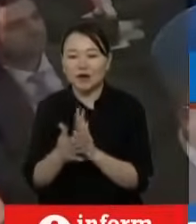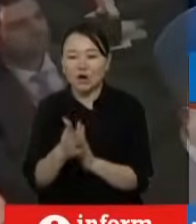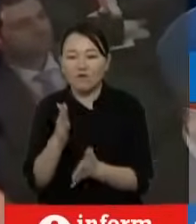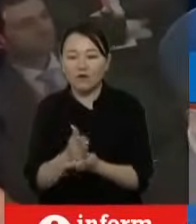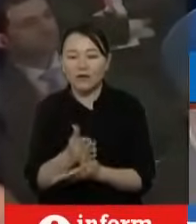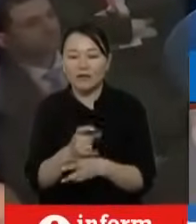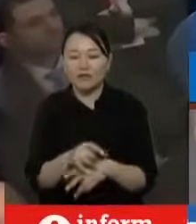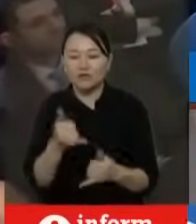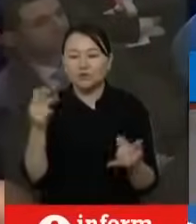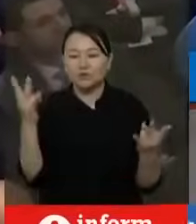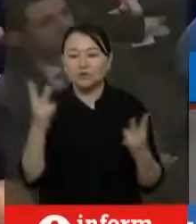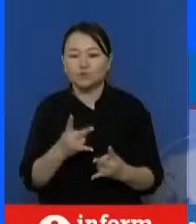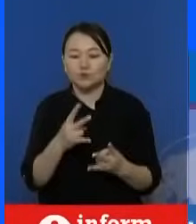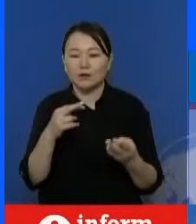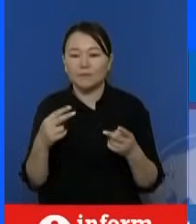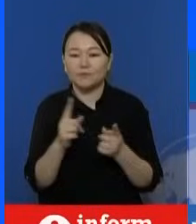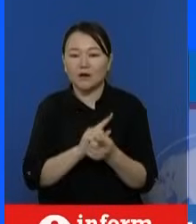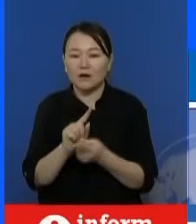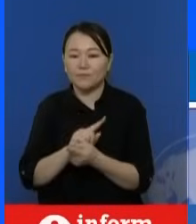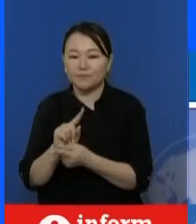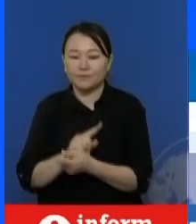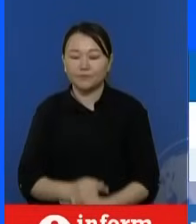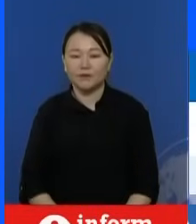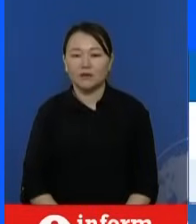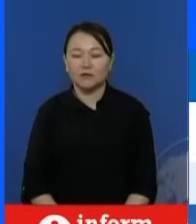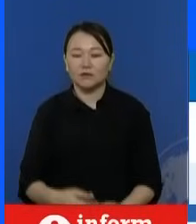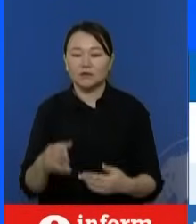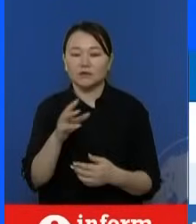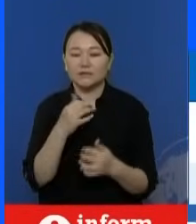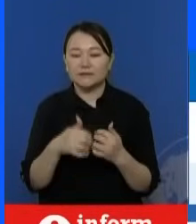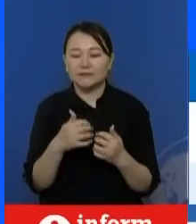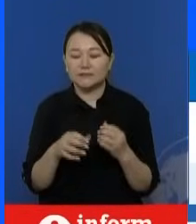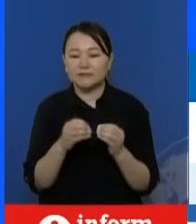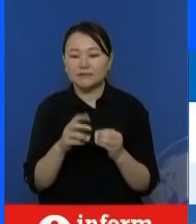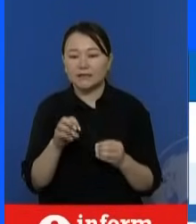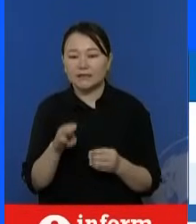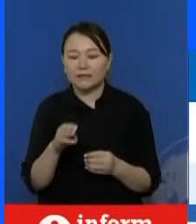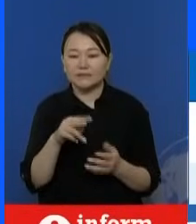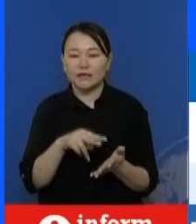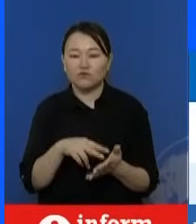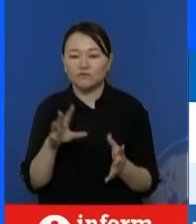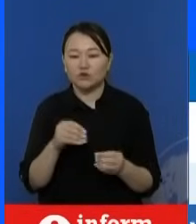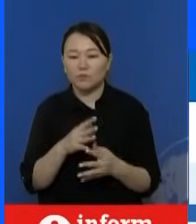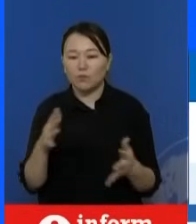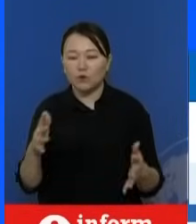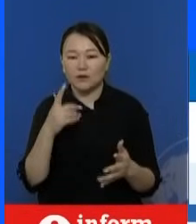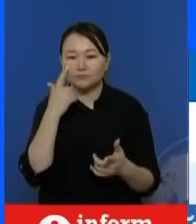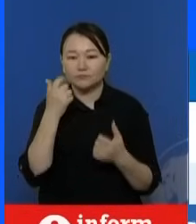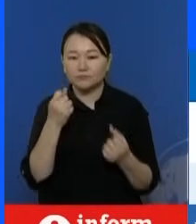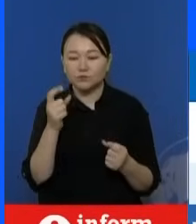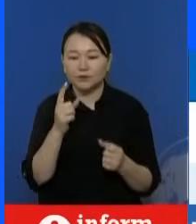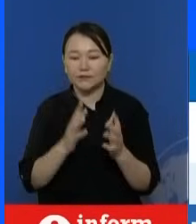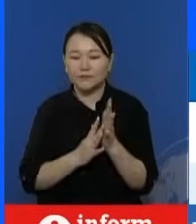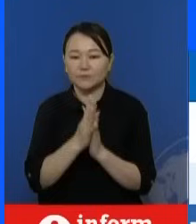уже назрела необходимость к переменам. К середине десятилетия становится все более очевидным, что темпы